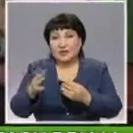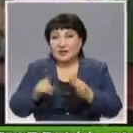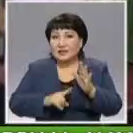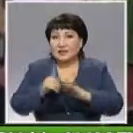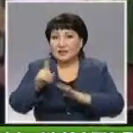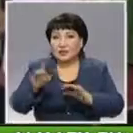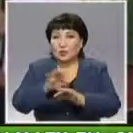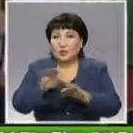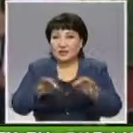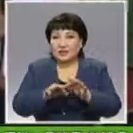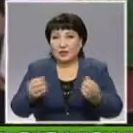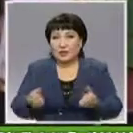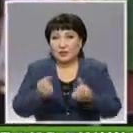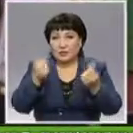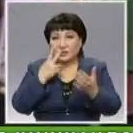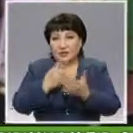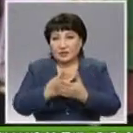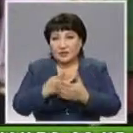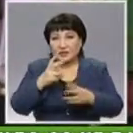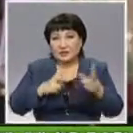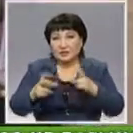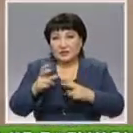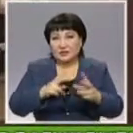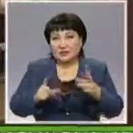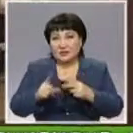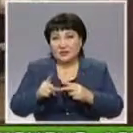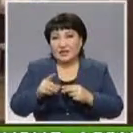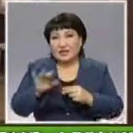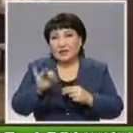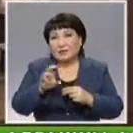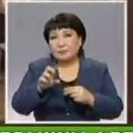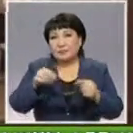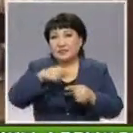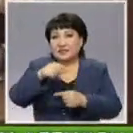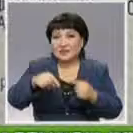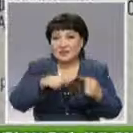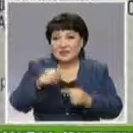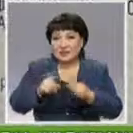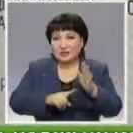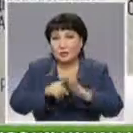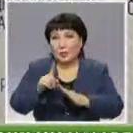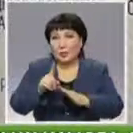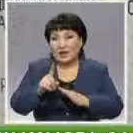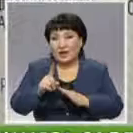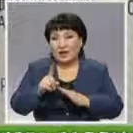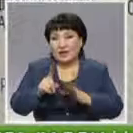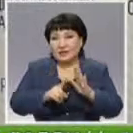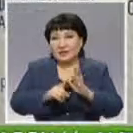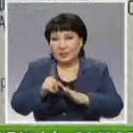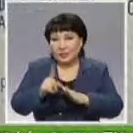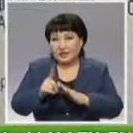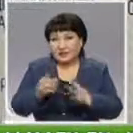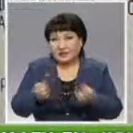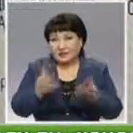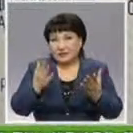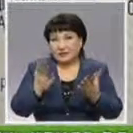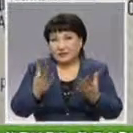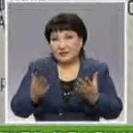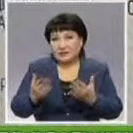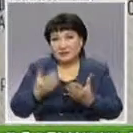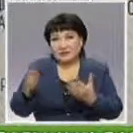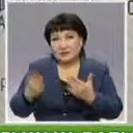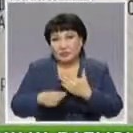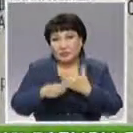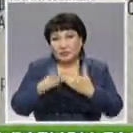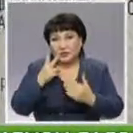көрсетіп, студенттік бизнес инкубаторларының бойына қан жүгіртуге септігін тигізбек. У нас несколько направлений идей. Біз бірнеше